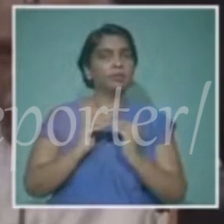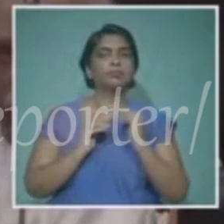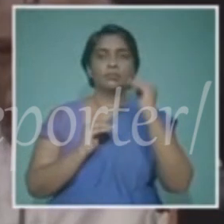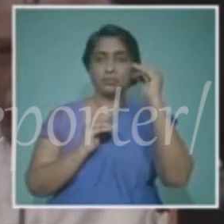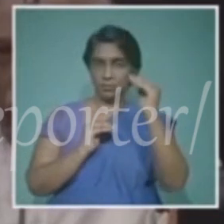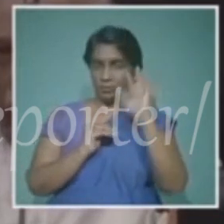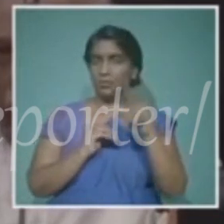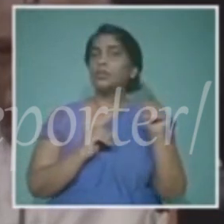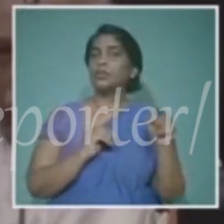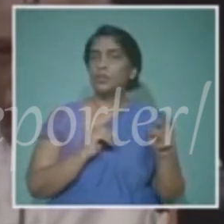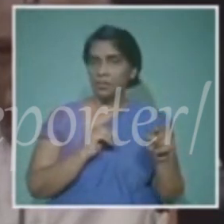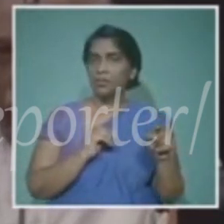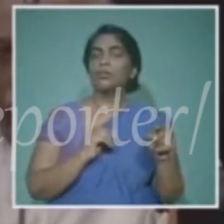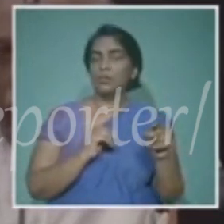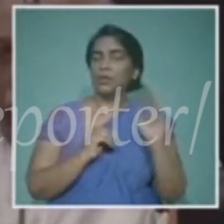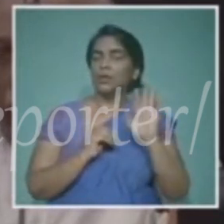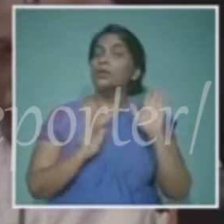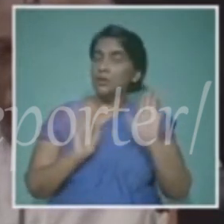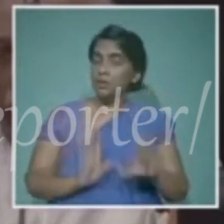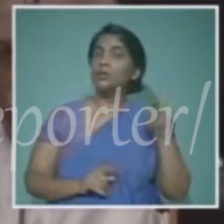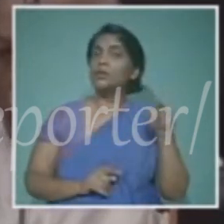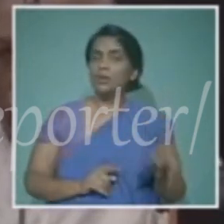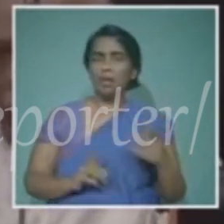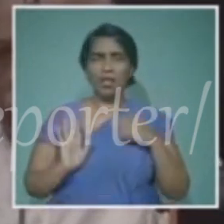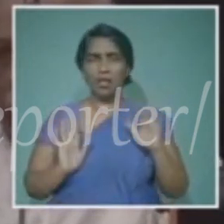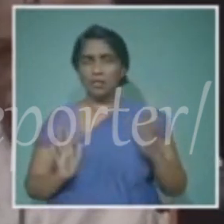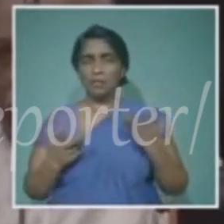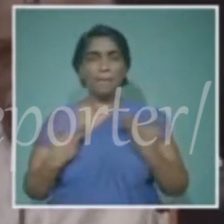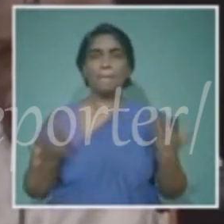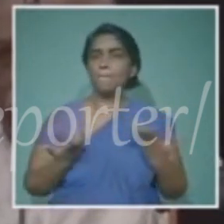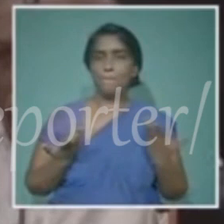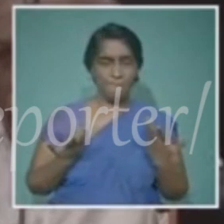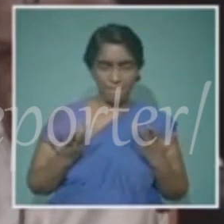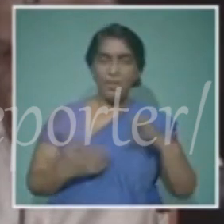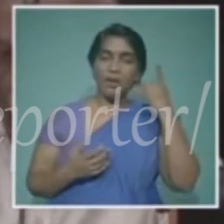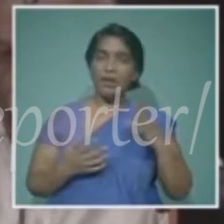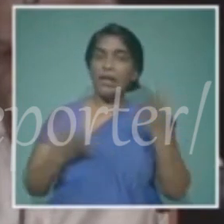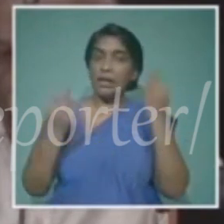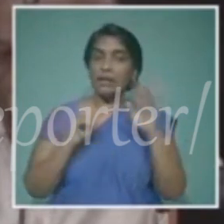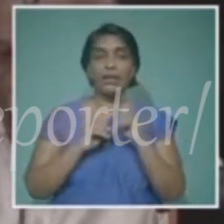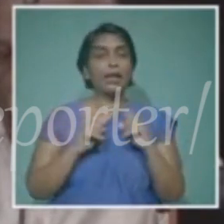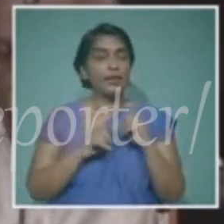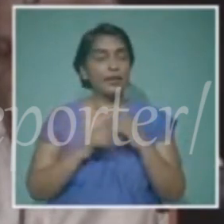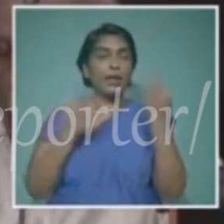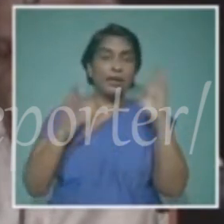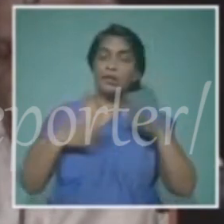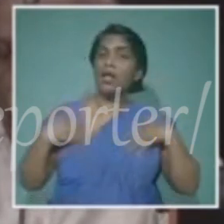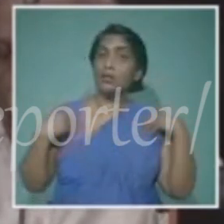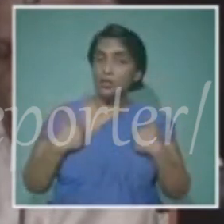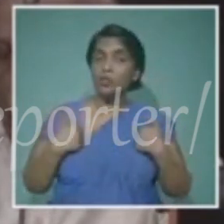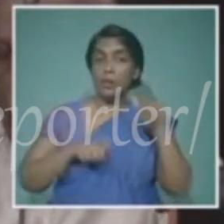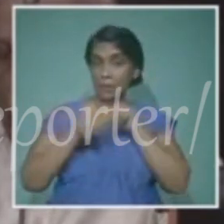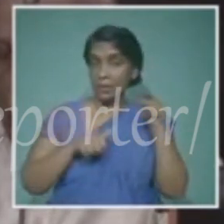නංවාලීමට තමයි. නමුත් එතනින් සෑහීමකට පත්වන්න අපිට බැහැ. නිදහස් අධ්‍යාපනය සහ නිදහස් සෞඛ්‍ය